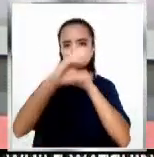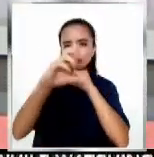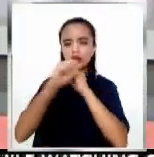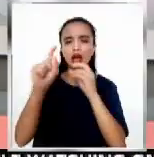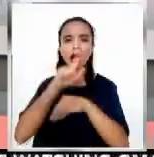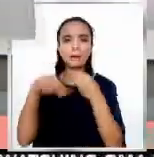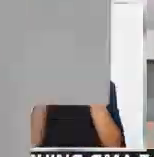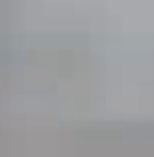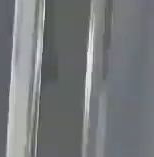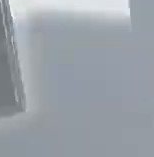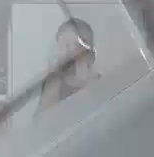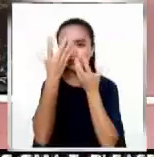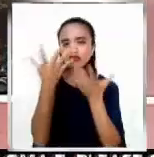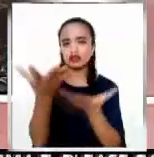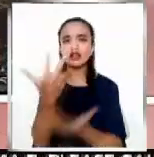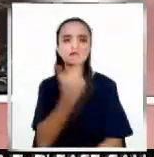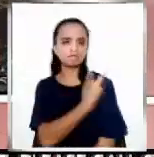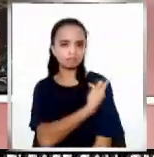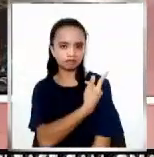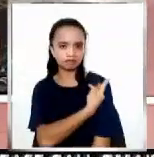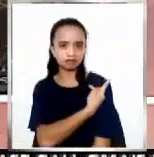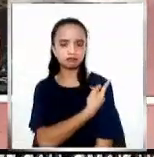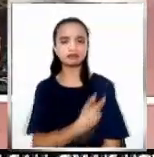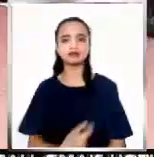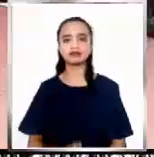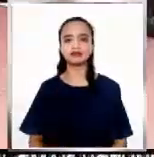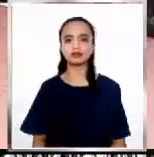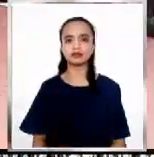Chino Gaston.